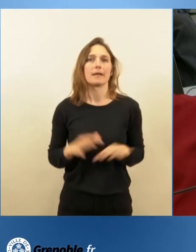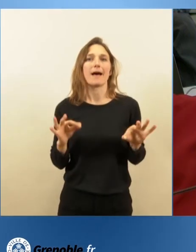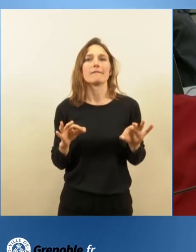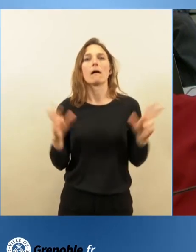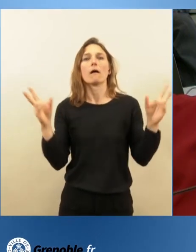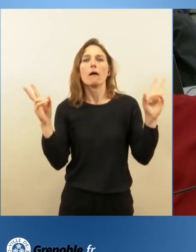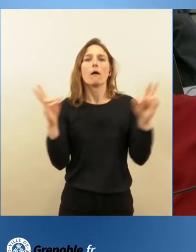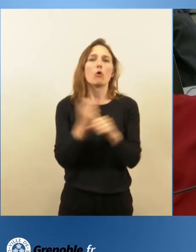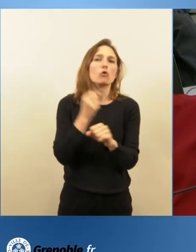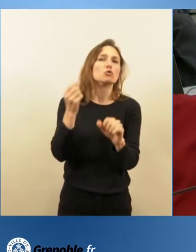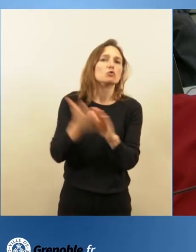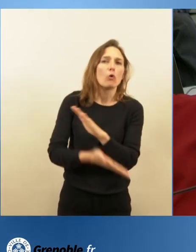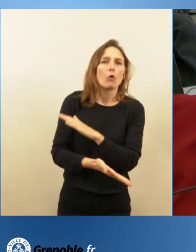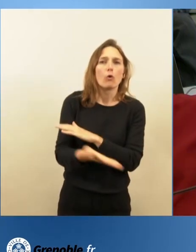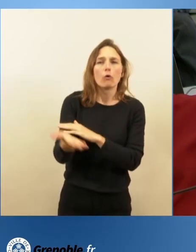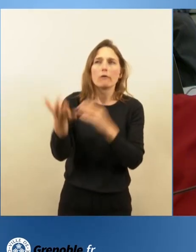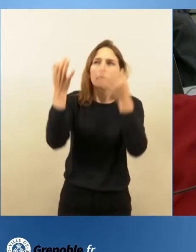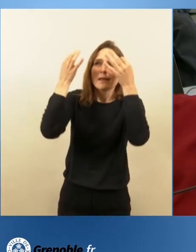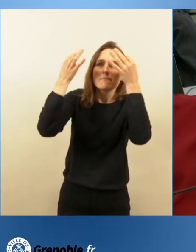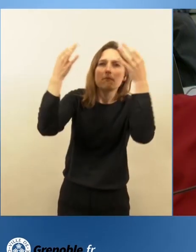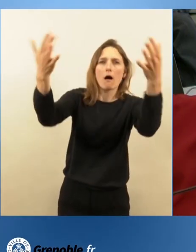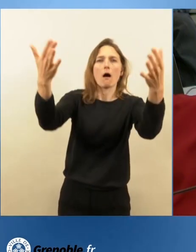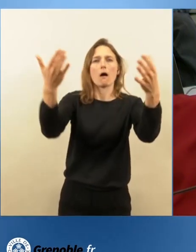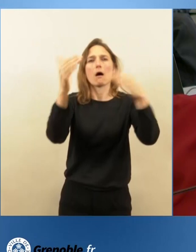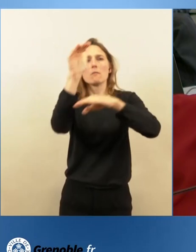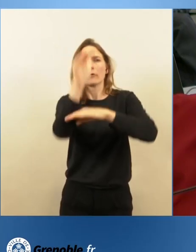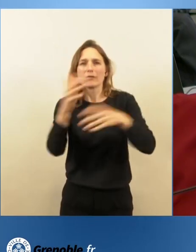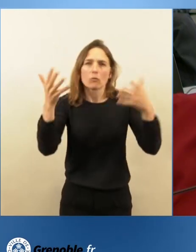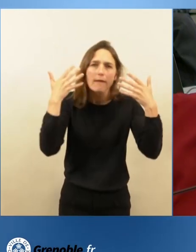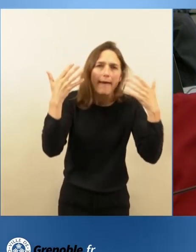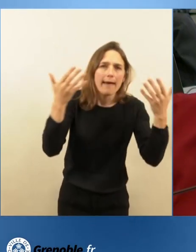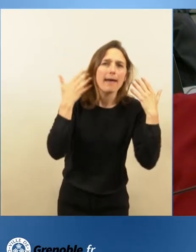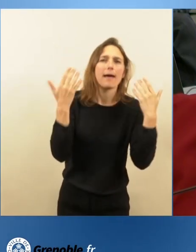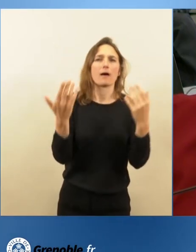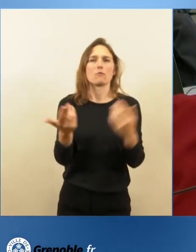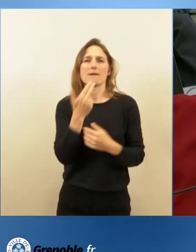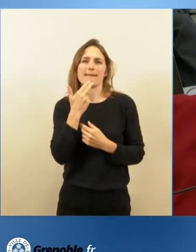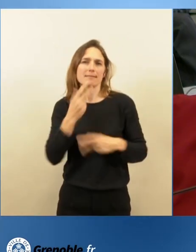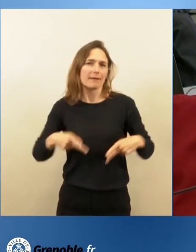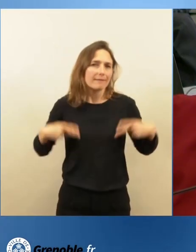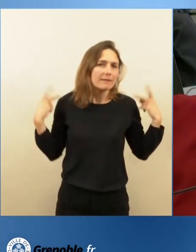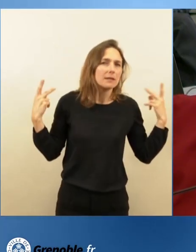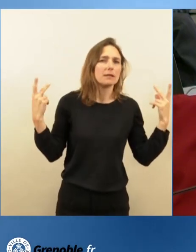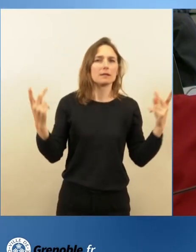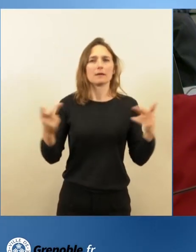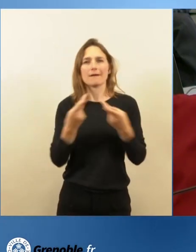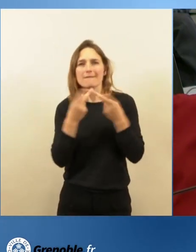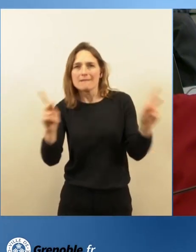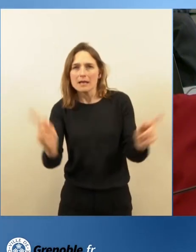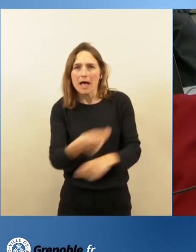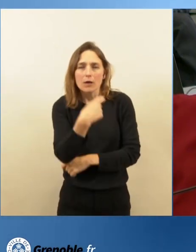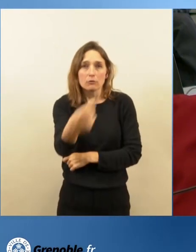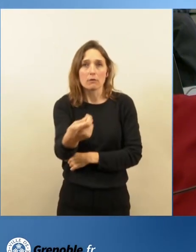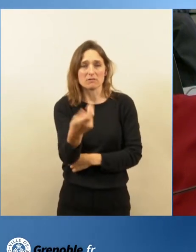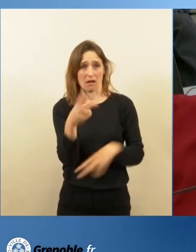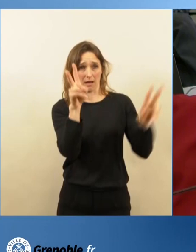enjeux de climat de protection de l'air et de la qualité de vie et de ville nature cette expression